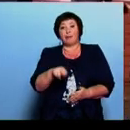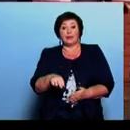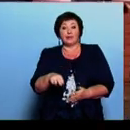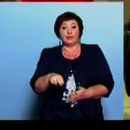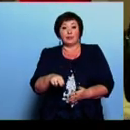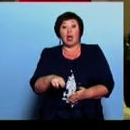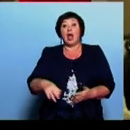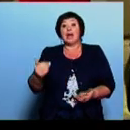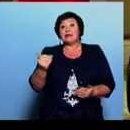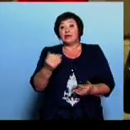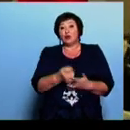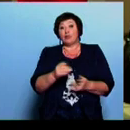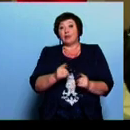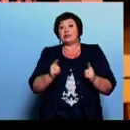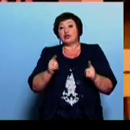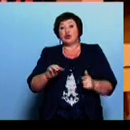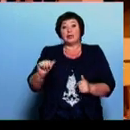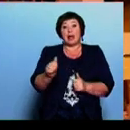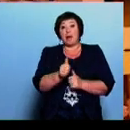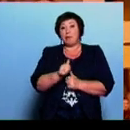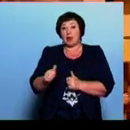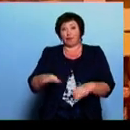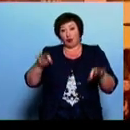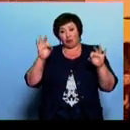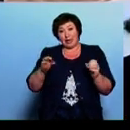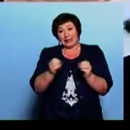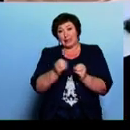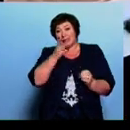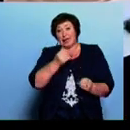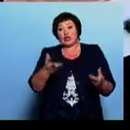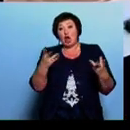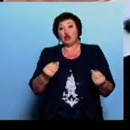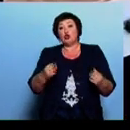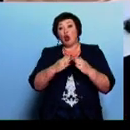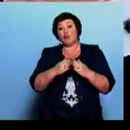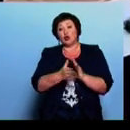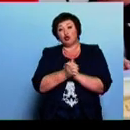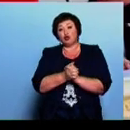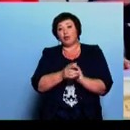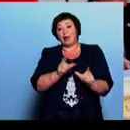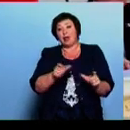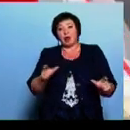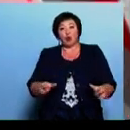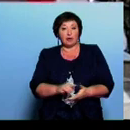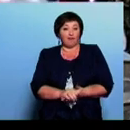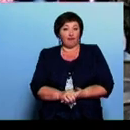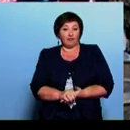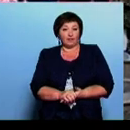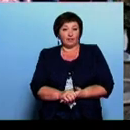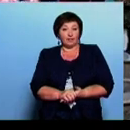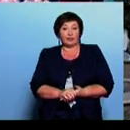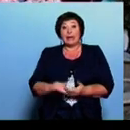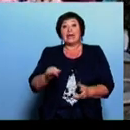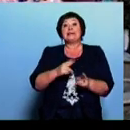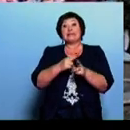Дом дружбы народов отмечает первый юбилей. Уже 10 лет он объединяет разные национальности республики. И цирк